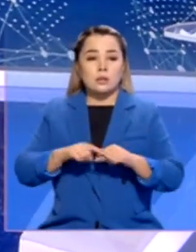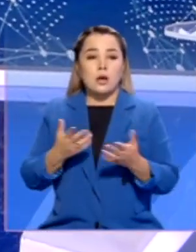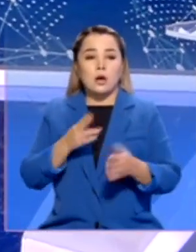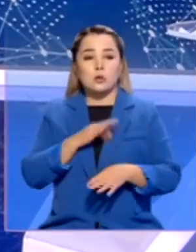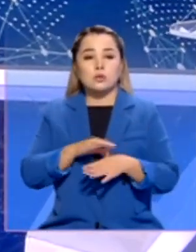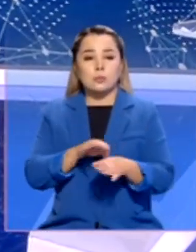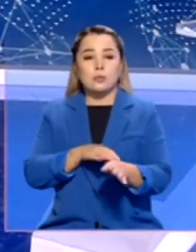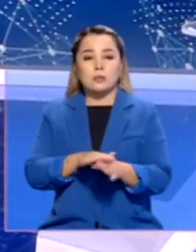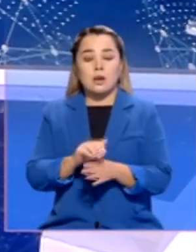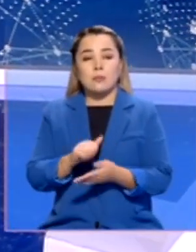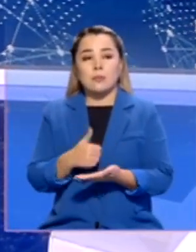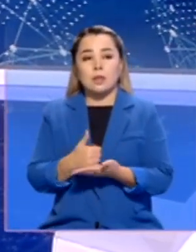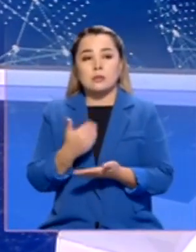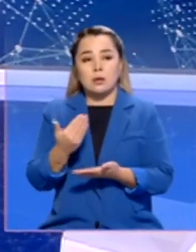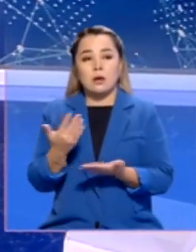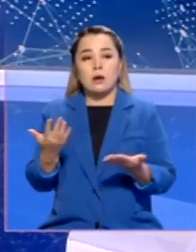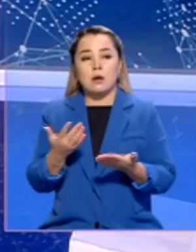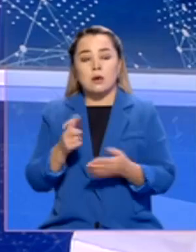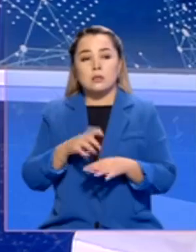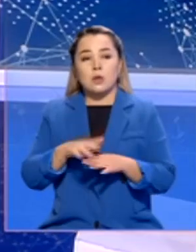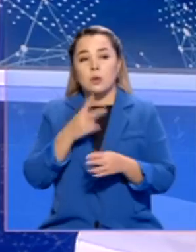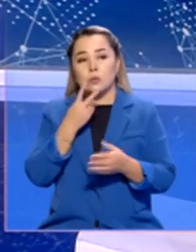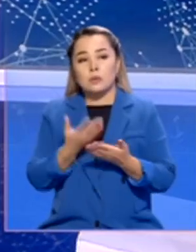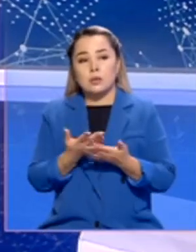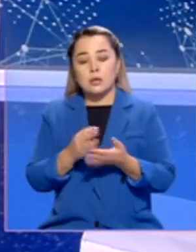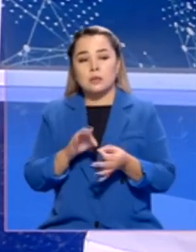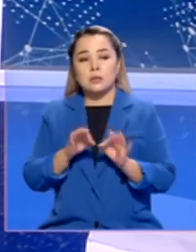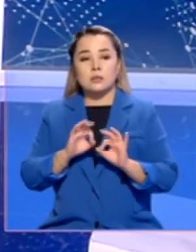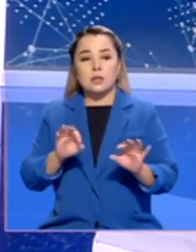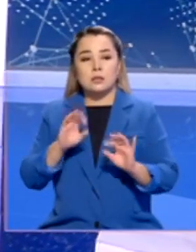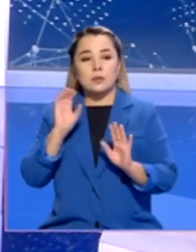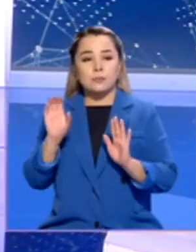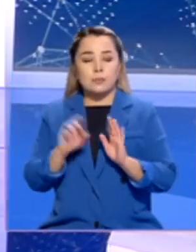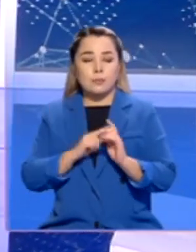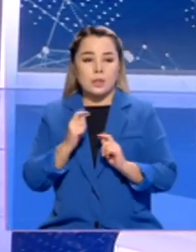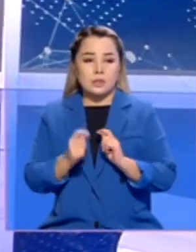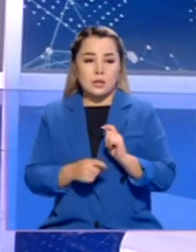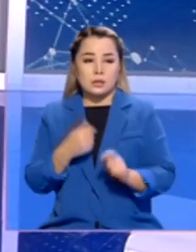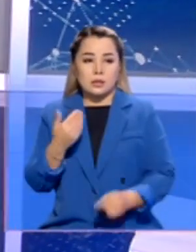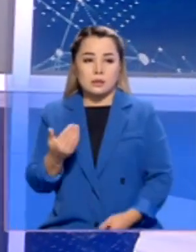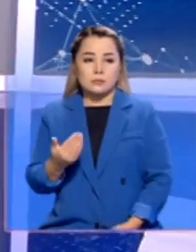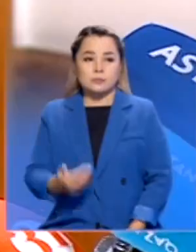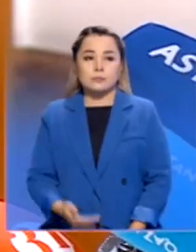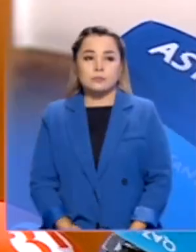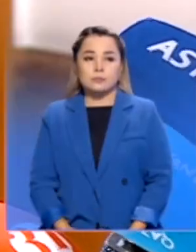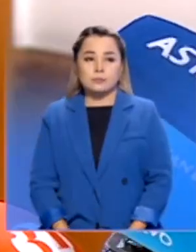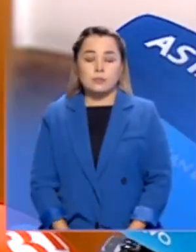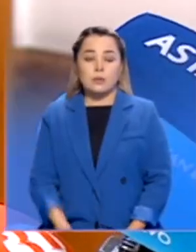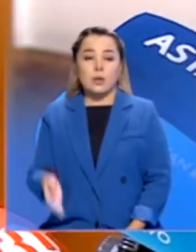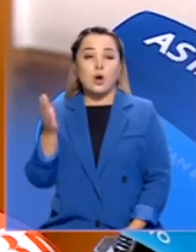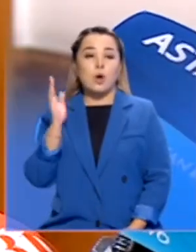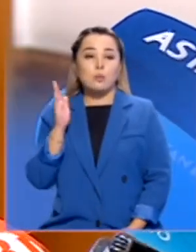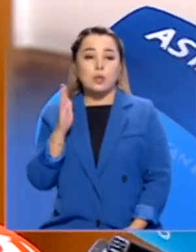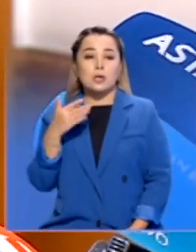жұмыс істейді? Бастысы халық одан не көреді? Данияр Қайыртайдың материалы. Болашақта